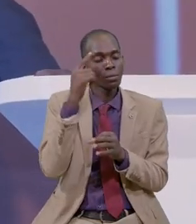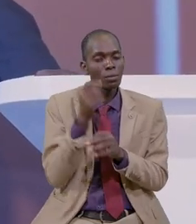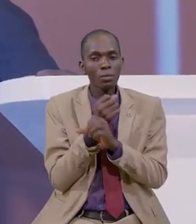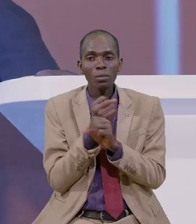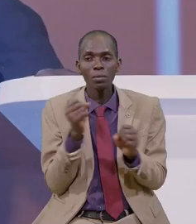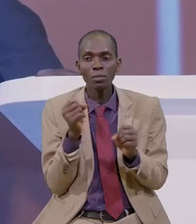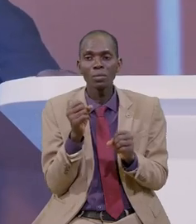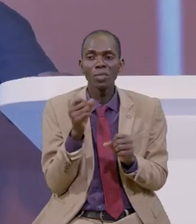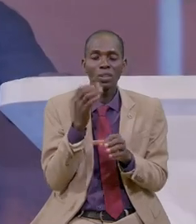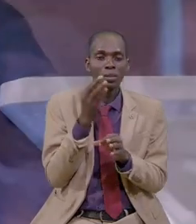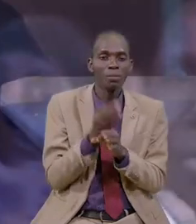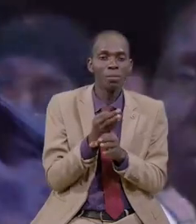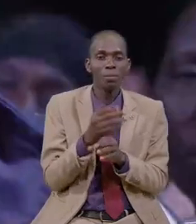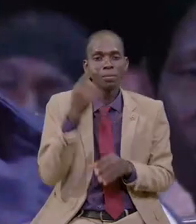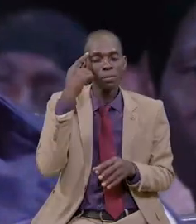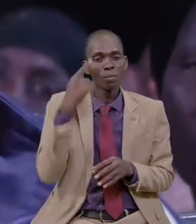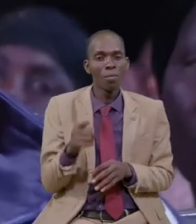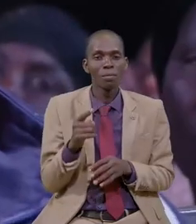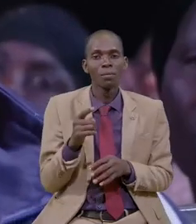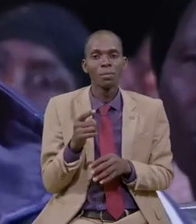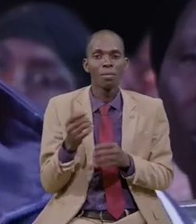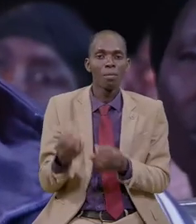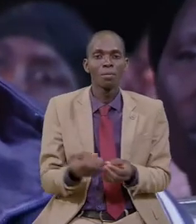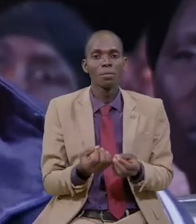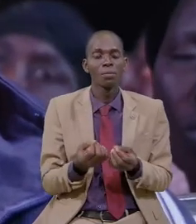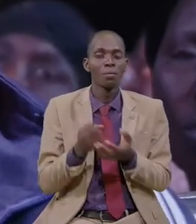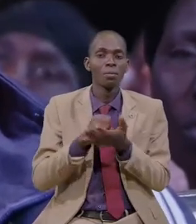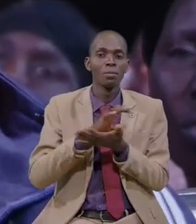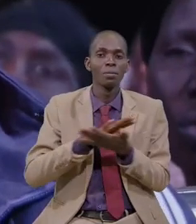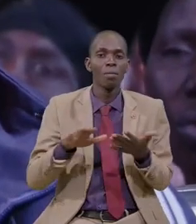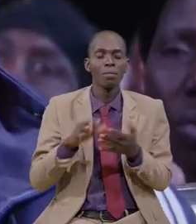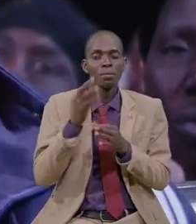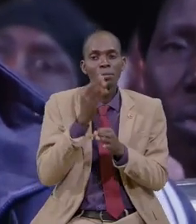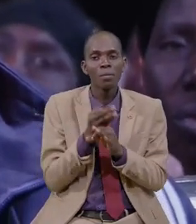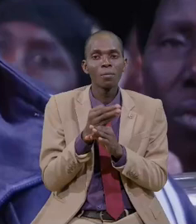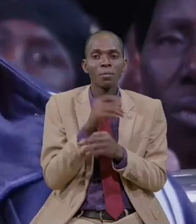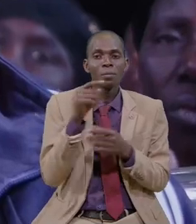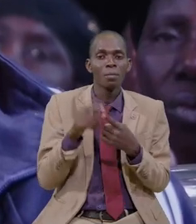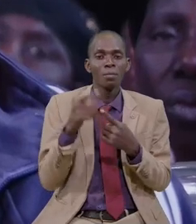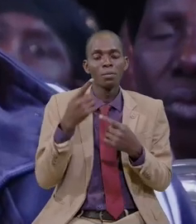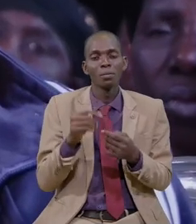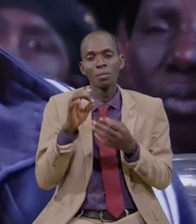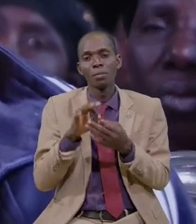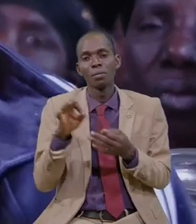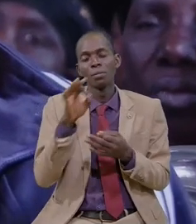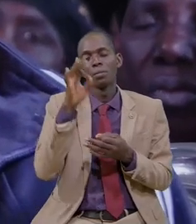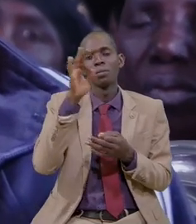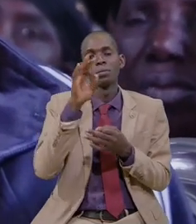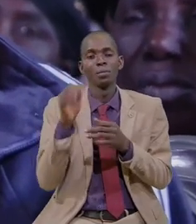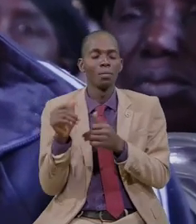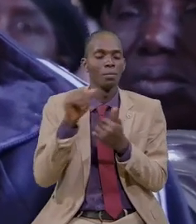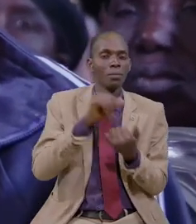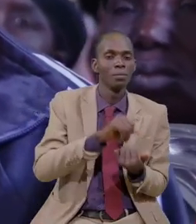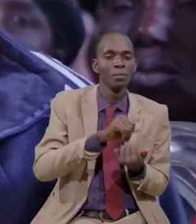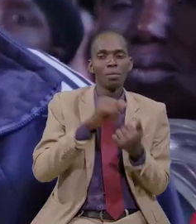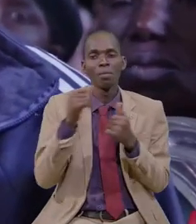la foi pour la sanctification, la foi avec l'immersion de l'Esprit,